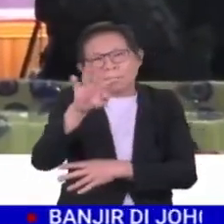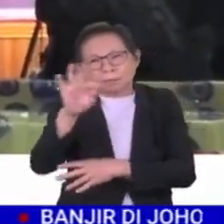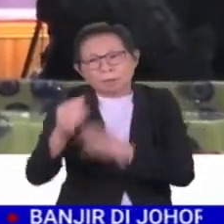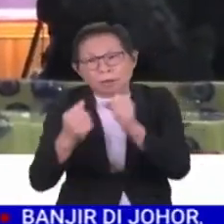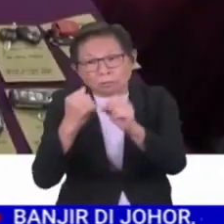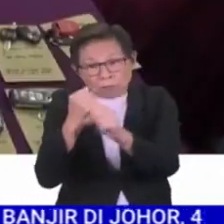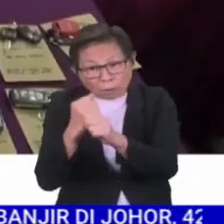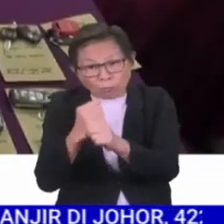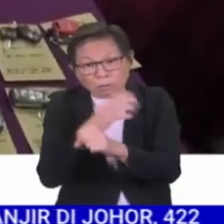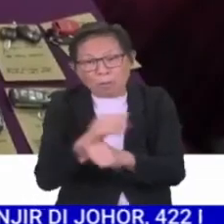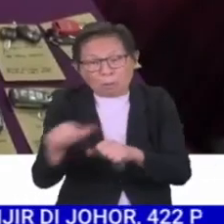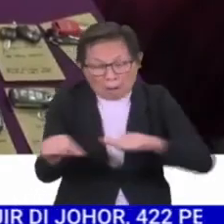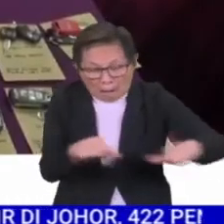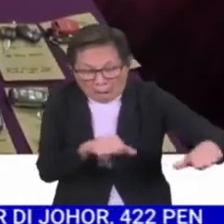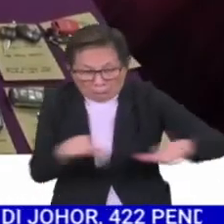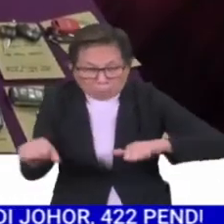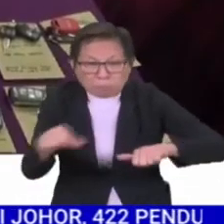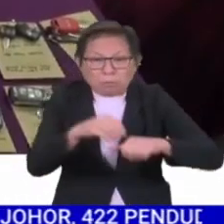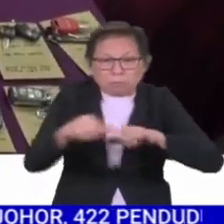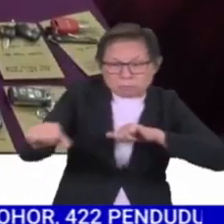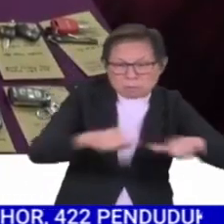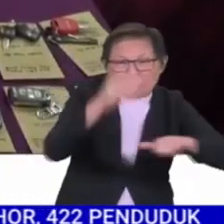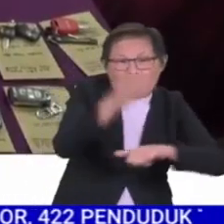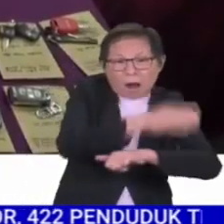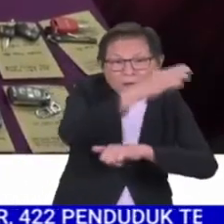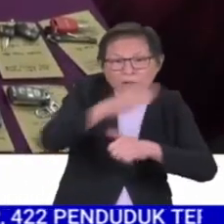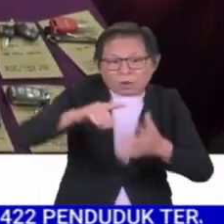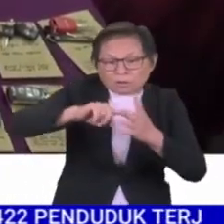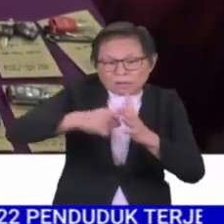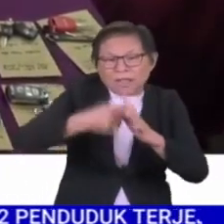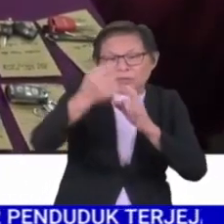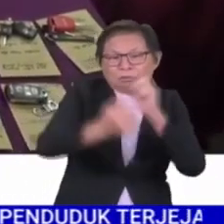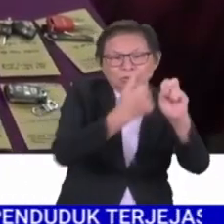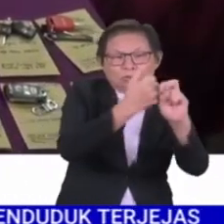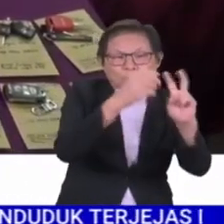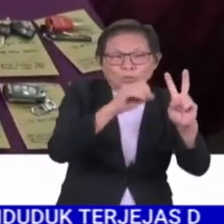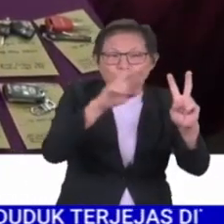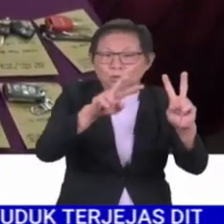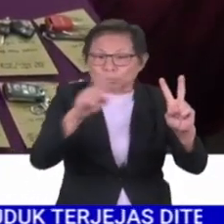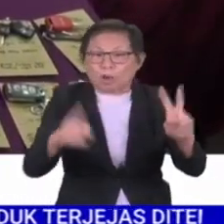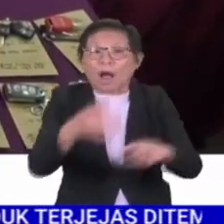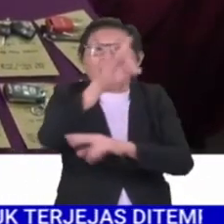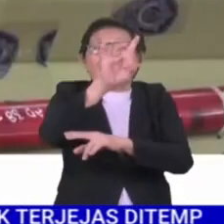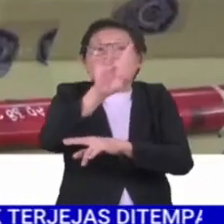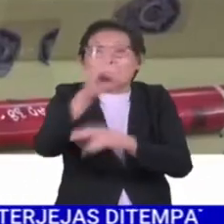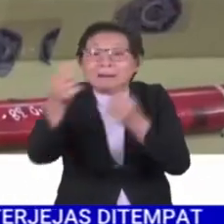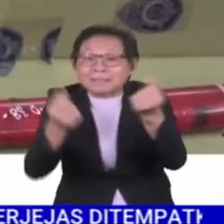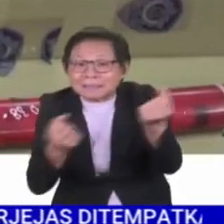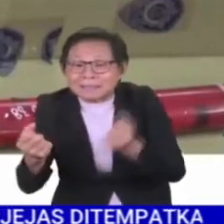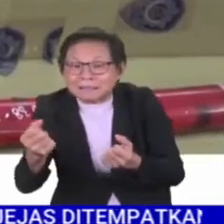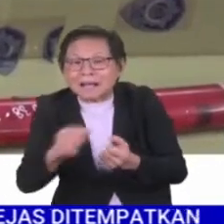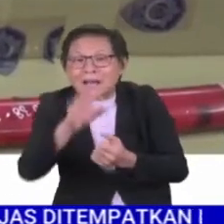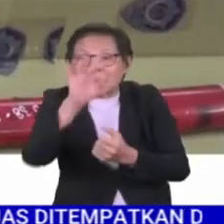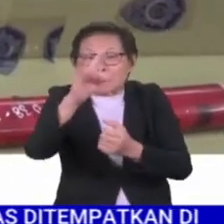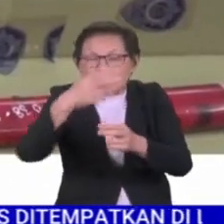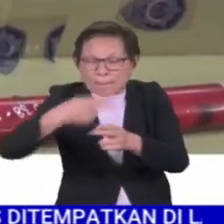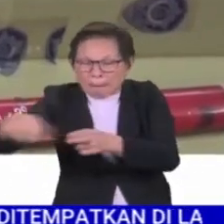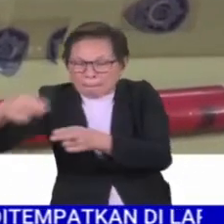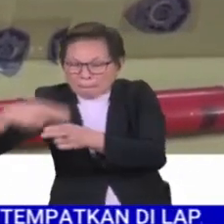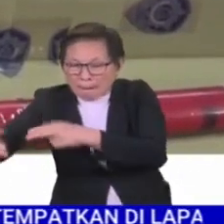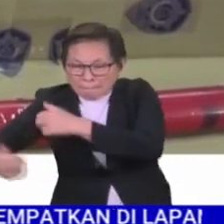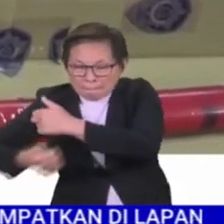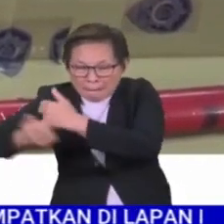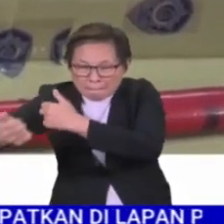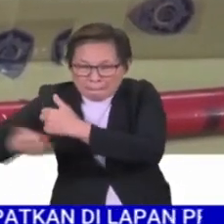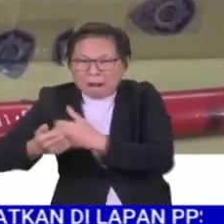yang dipercayai bergiat aktif dalam kegiatan haram itu sejak 2021. 8 buah kereta, 8 bilah senjata